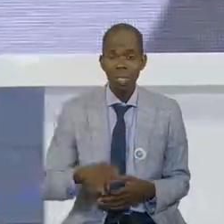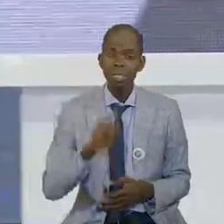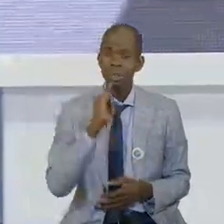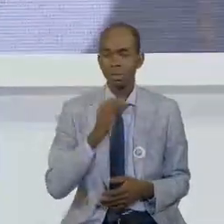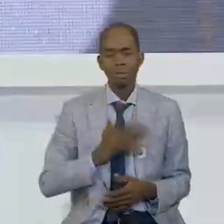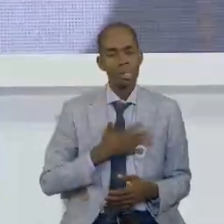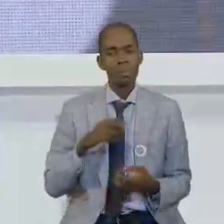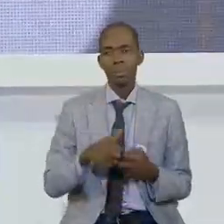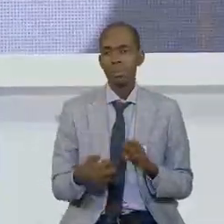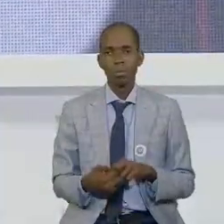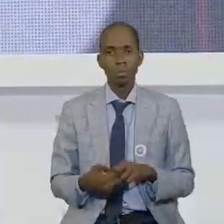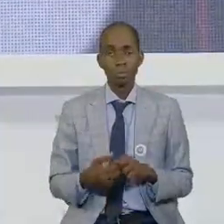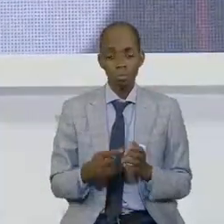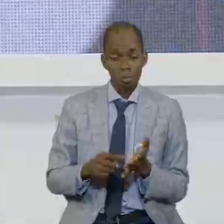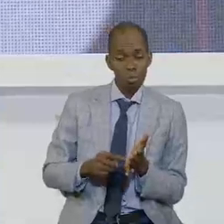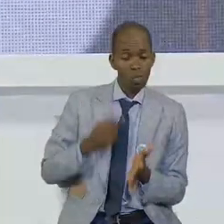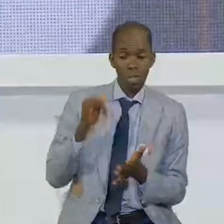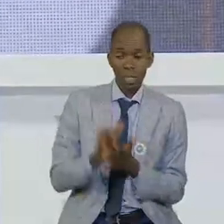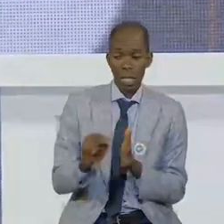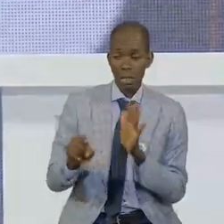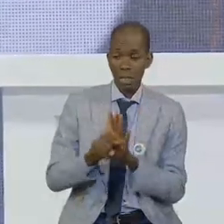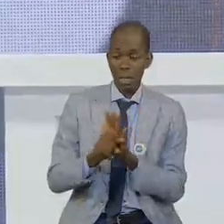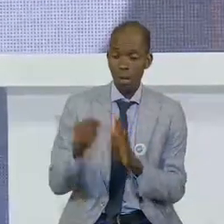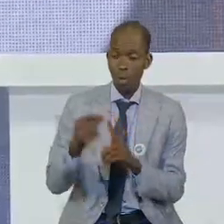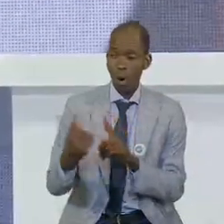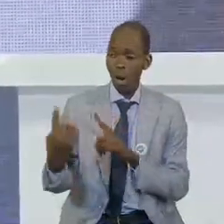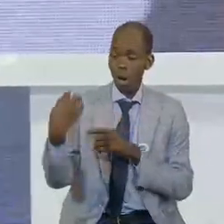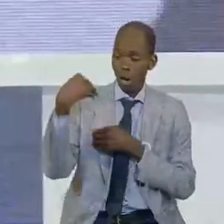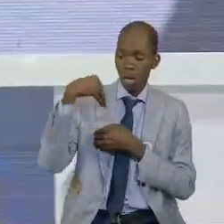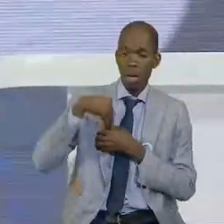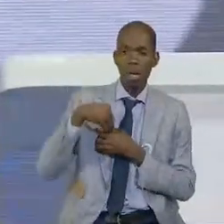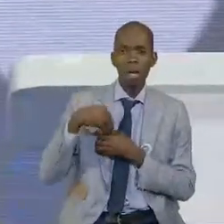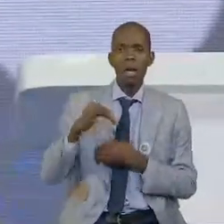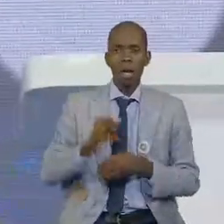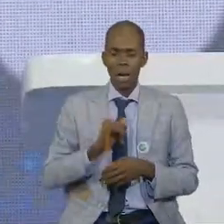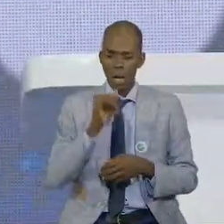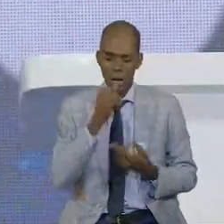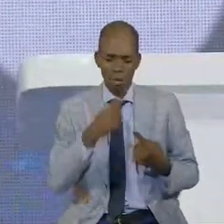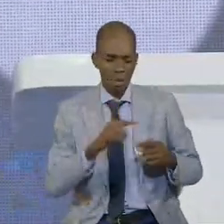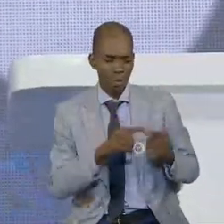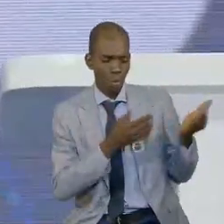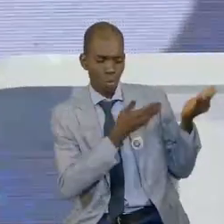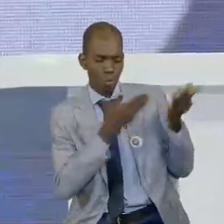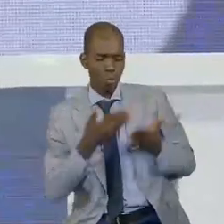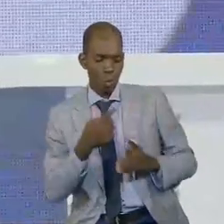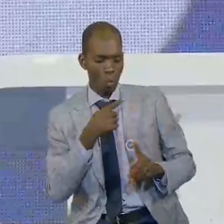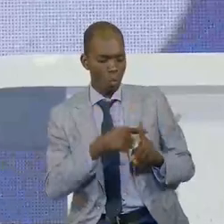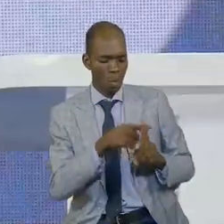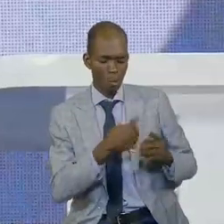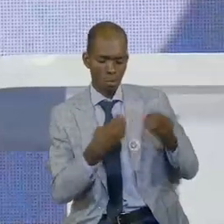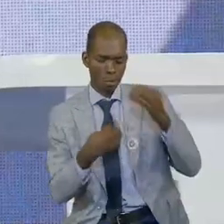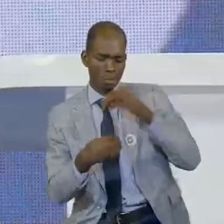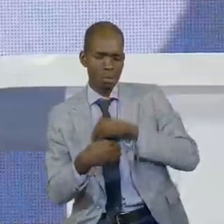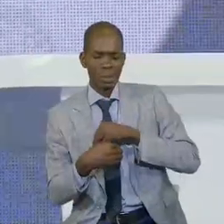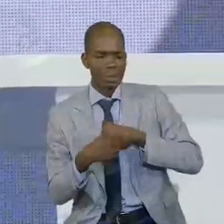problème. Once those negative words enter into me, and I try to bring a positive word inside, It